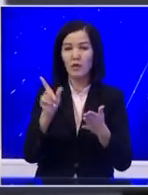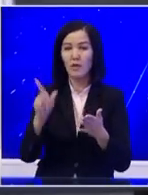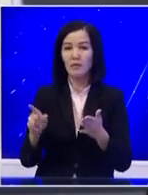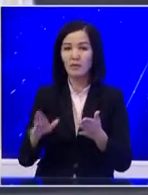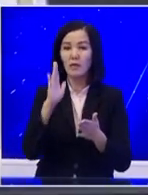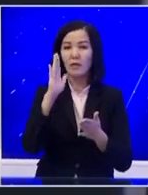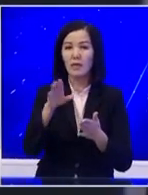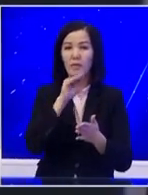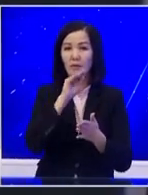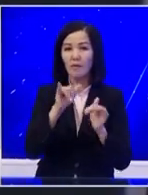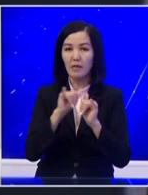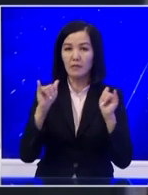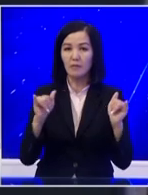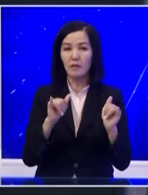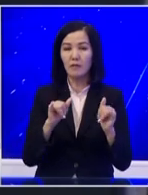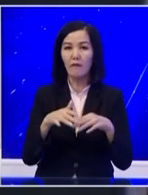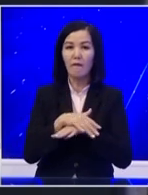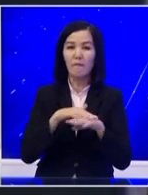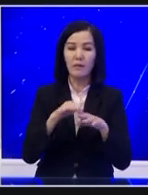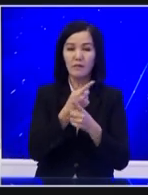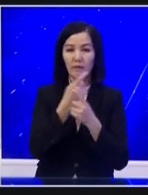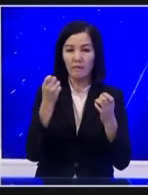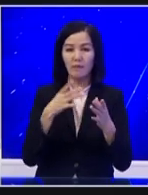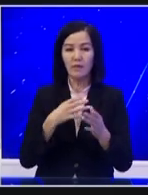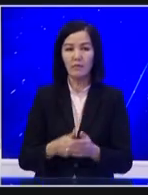дальнейшему профессиональному развитию в масс-медиа.